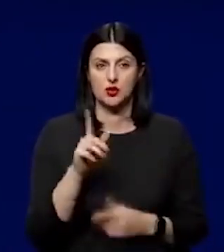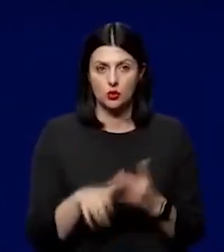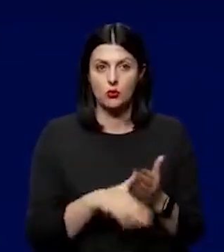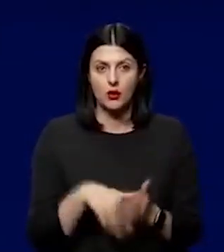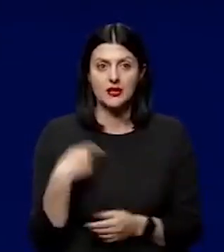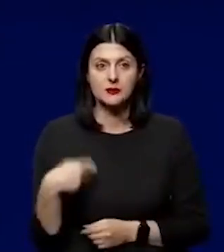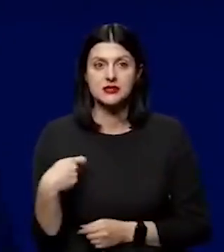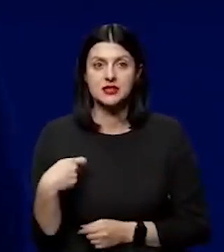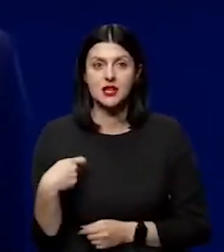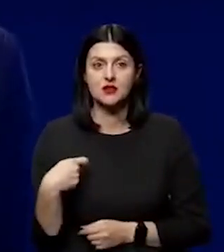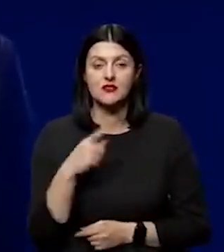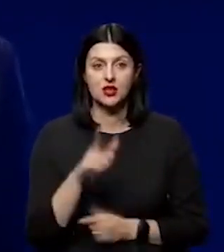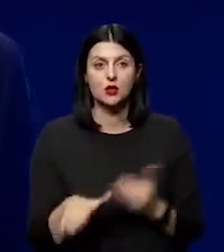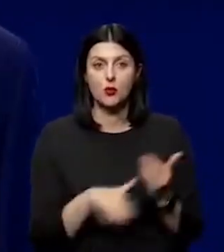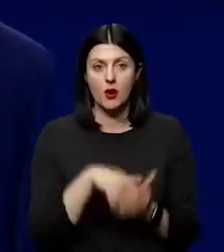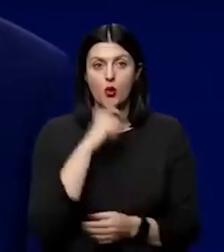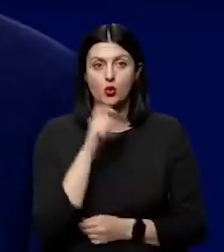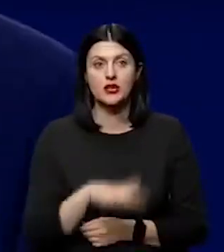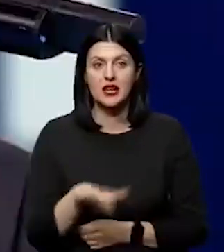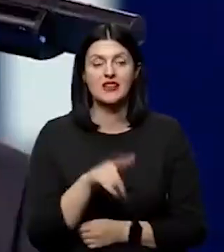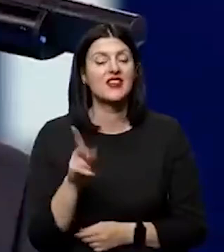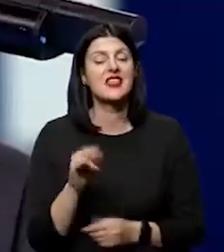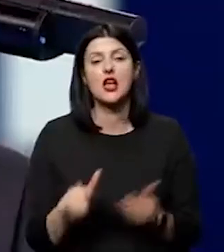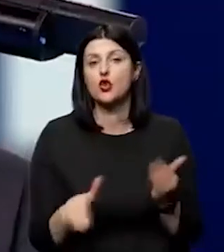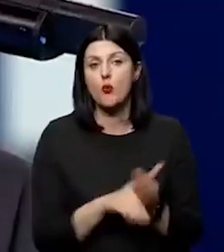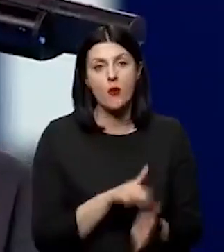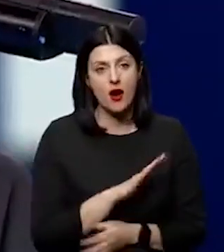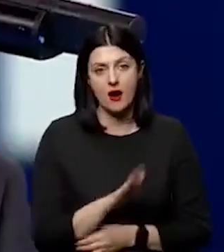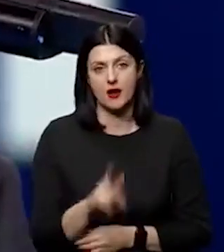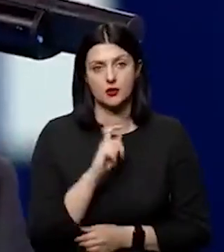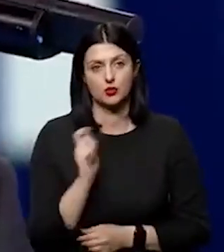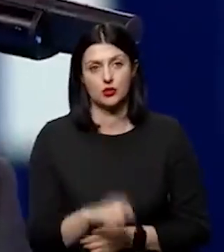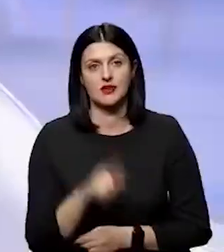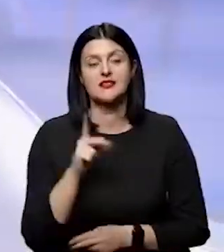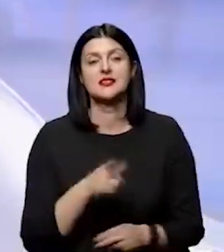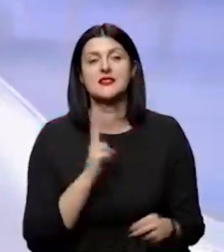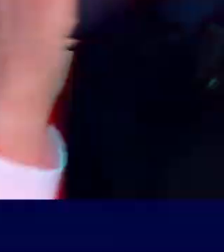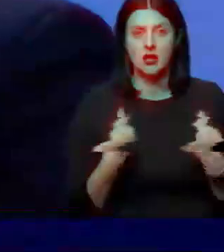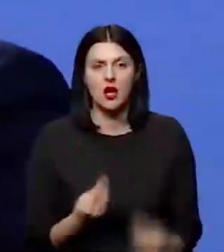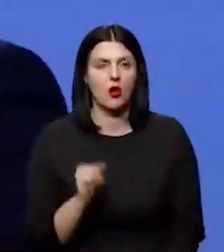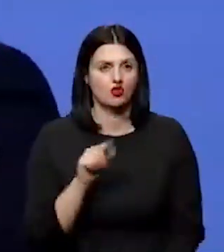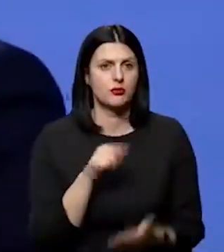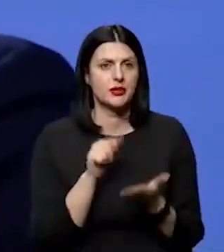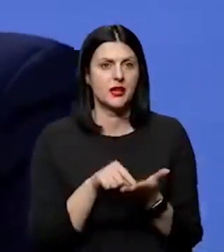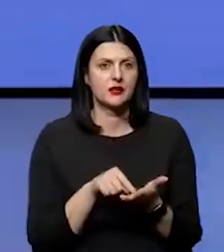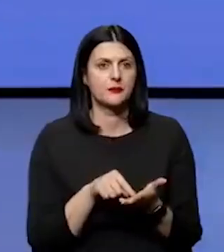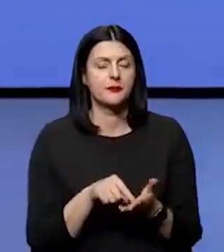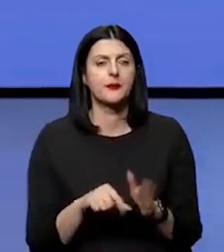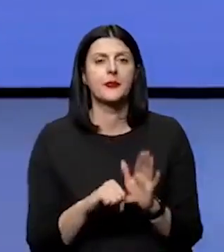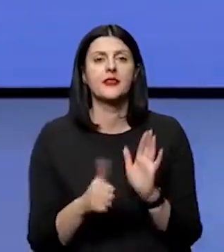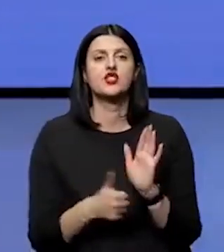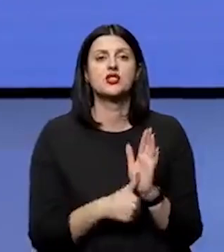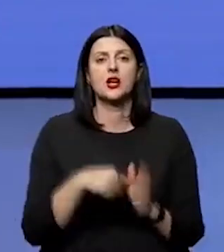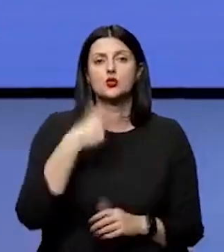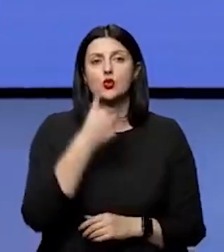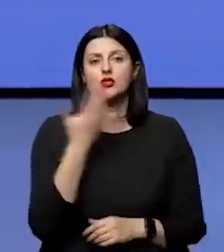президентові? Ви допомагаєте Україні. Ви не допомагаєте Україні. Ви ж заважаєте Україні. У 16-му році,